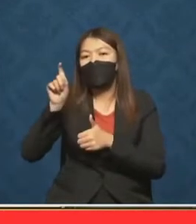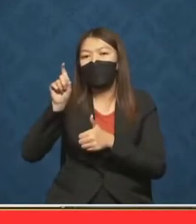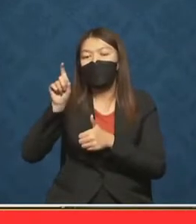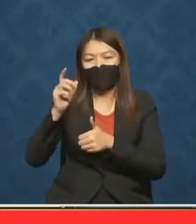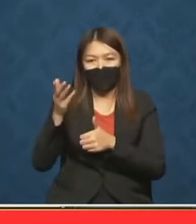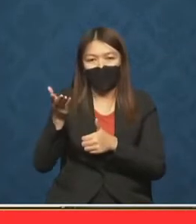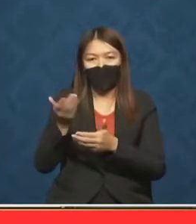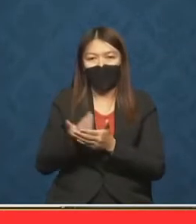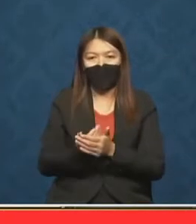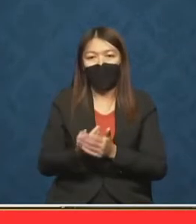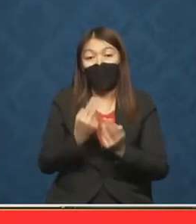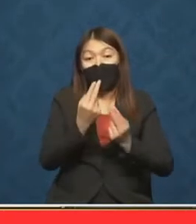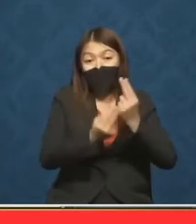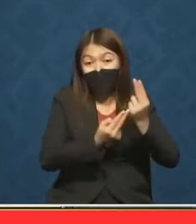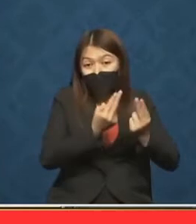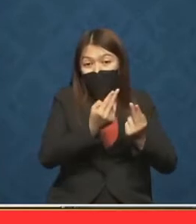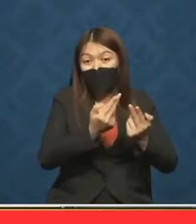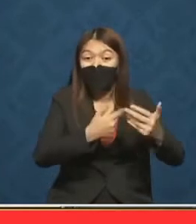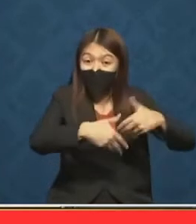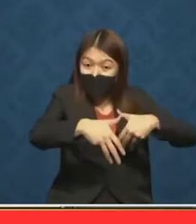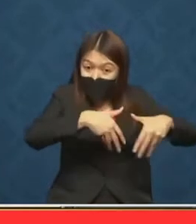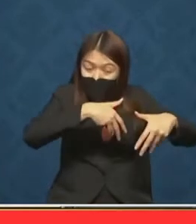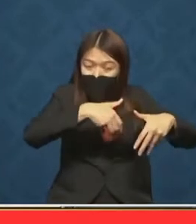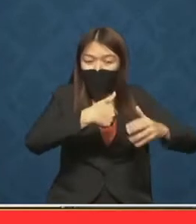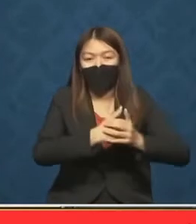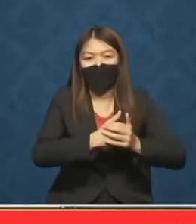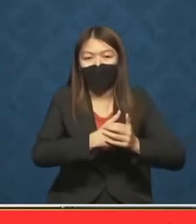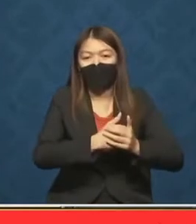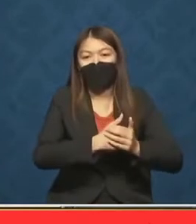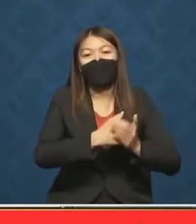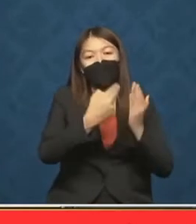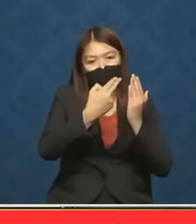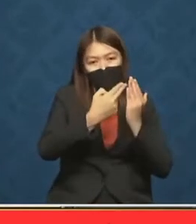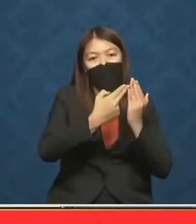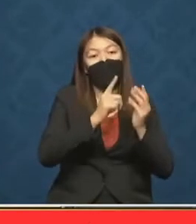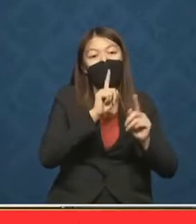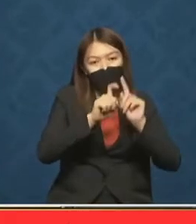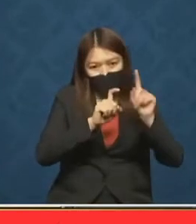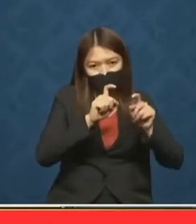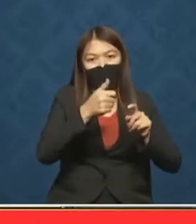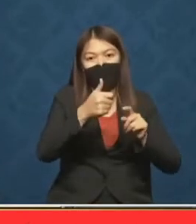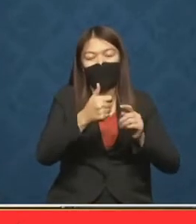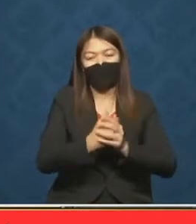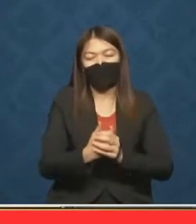ค่ะ